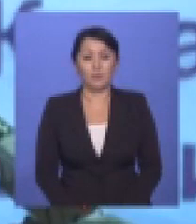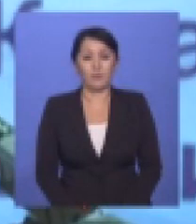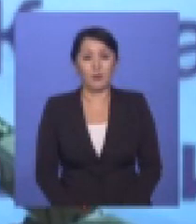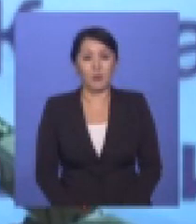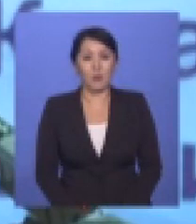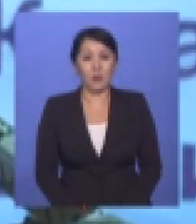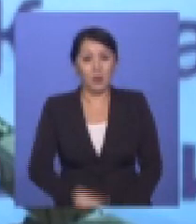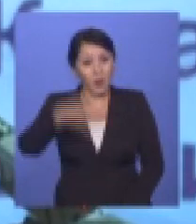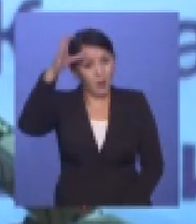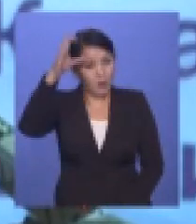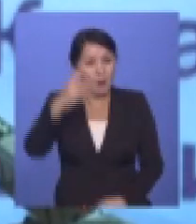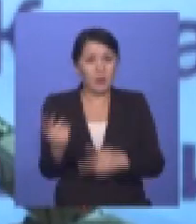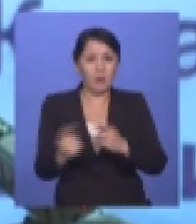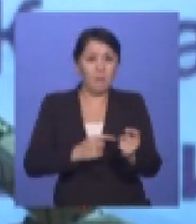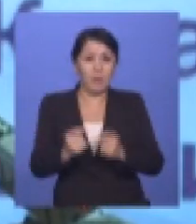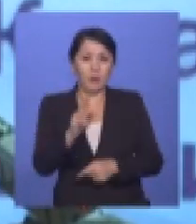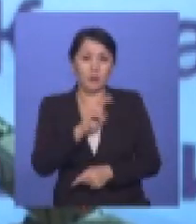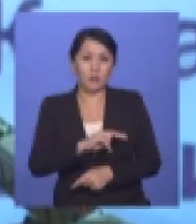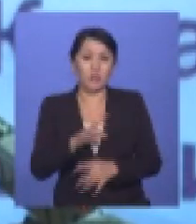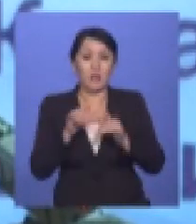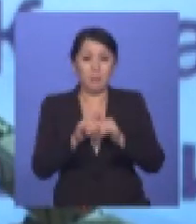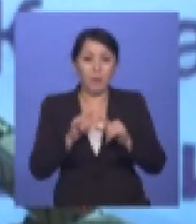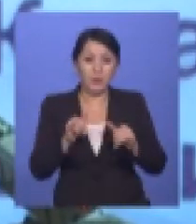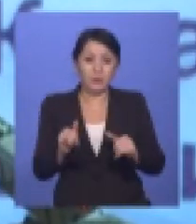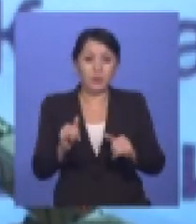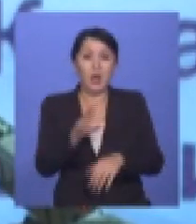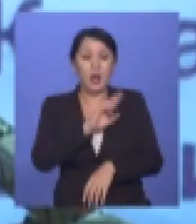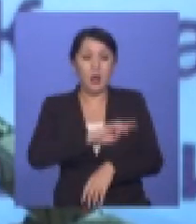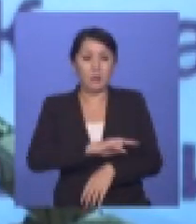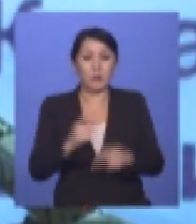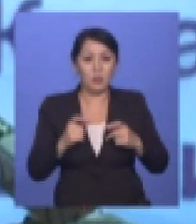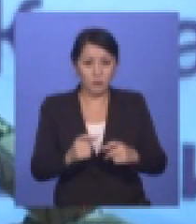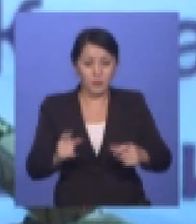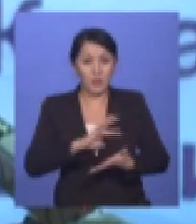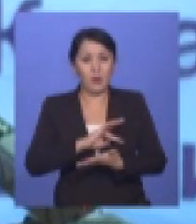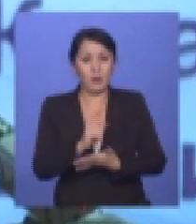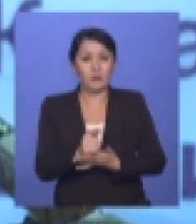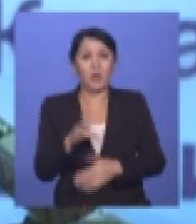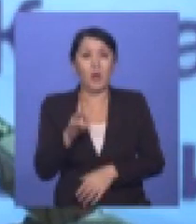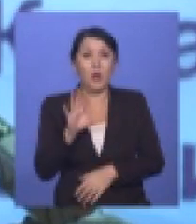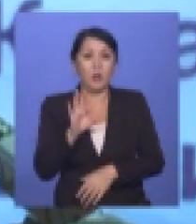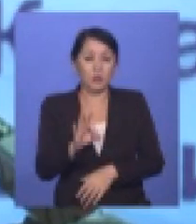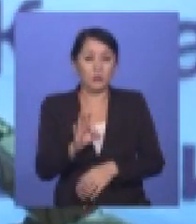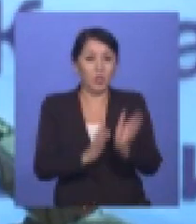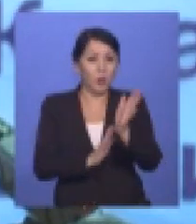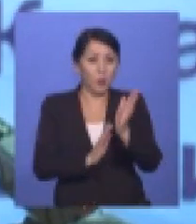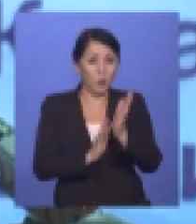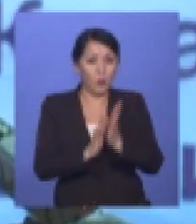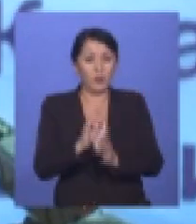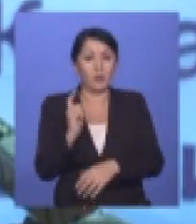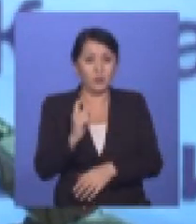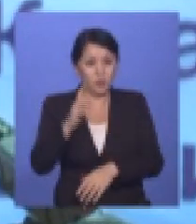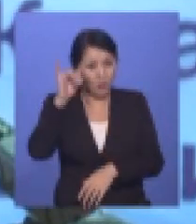Білікті басшы барда серіктестік жұмысы алға жылжи береді. Адамдар да жұмыспен қамтылады. Бірақ тек өсімдік шаруашылығын ғана емес,